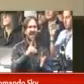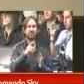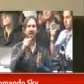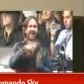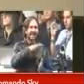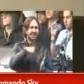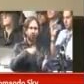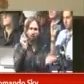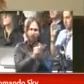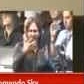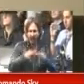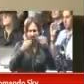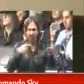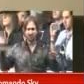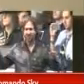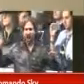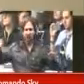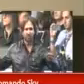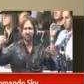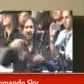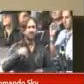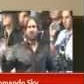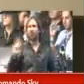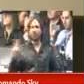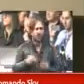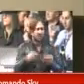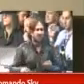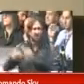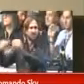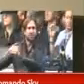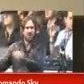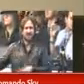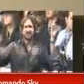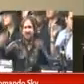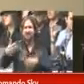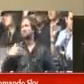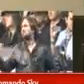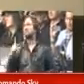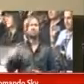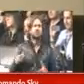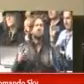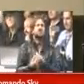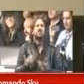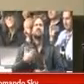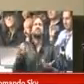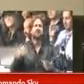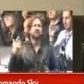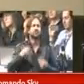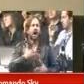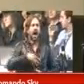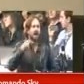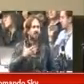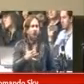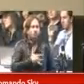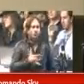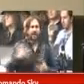liberi. Lui è un professionista, io anche. Siamo due professionisti che si sono messi in gioco. Hanno dato un po' di anima, un po' di cuore e anche un po'